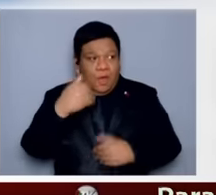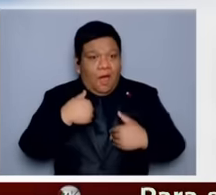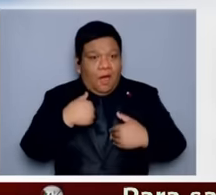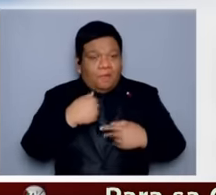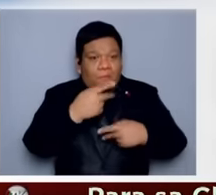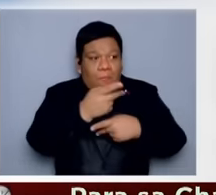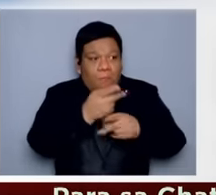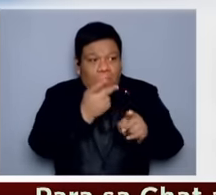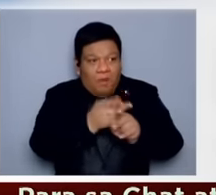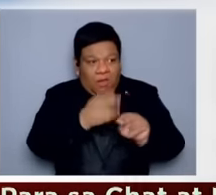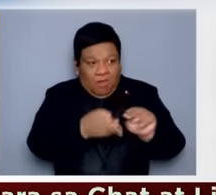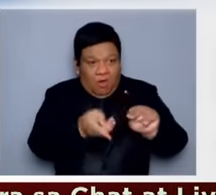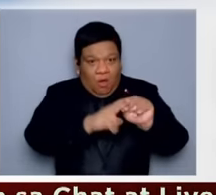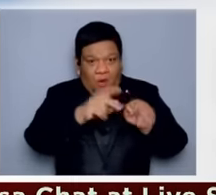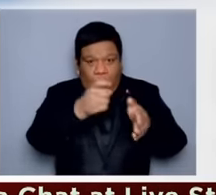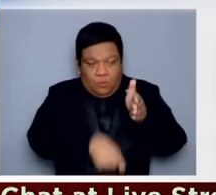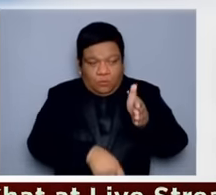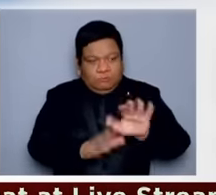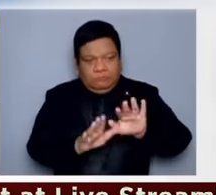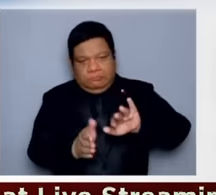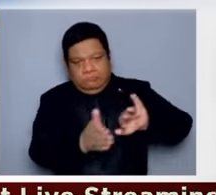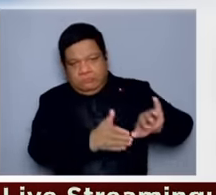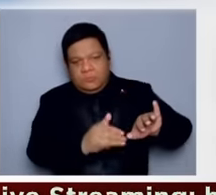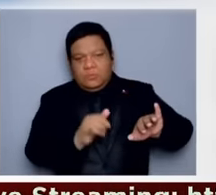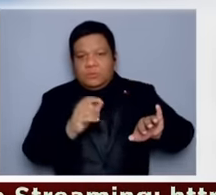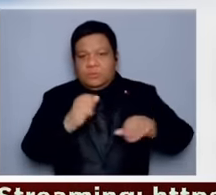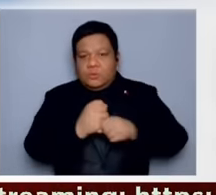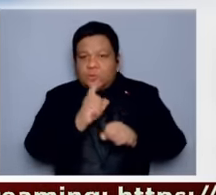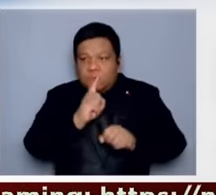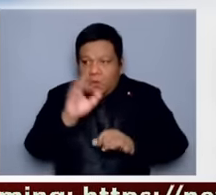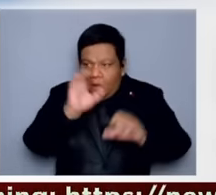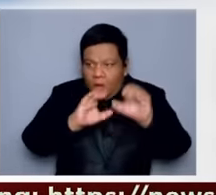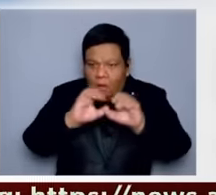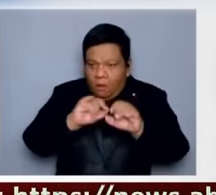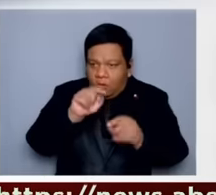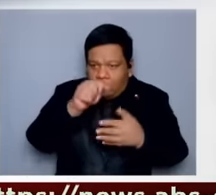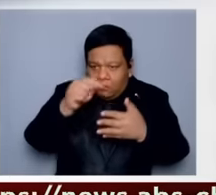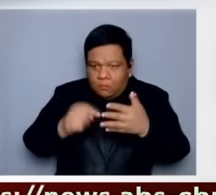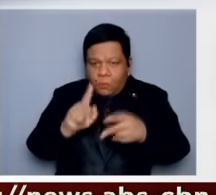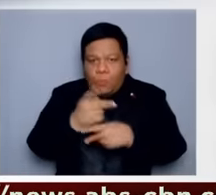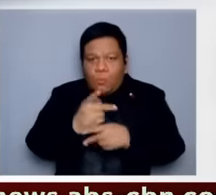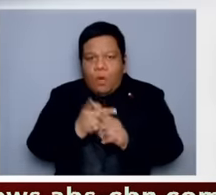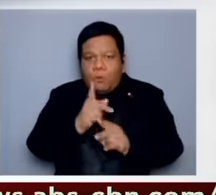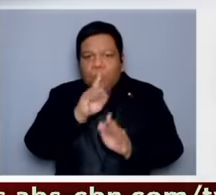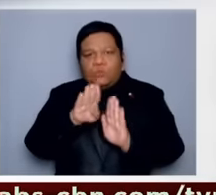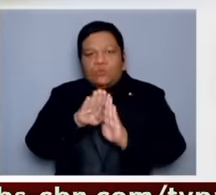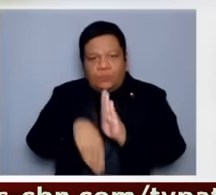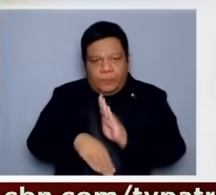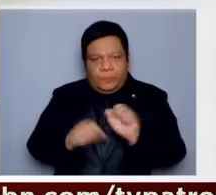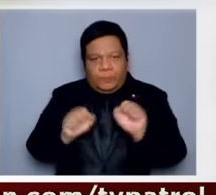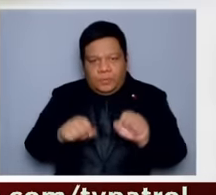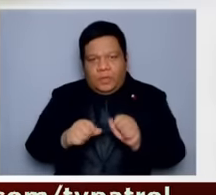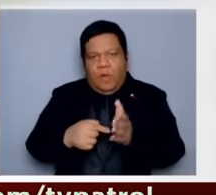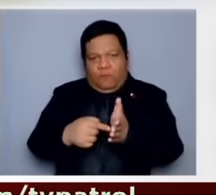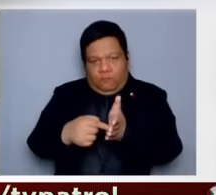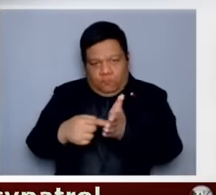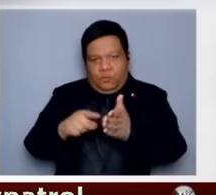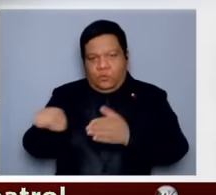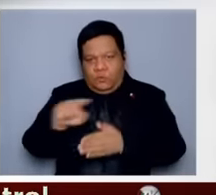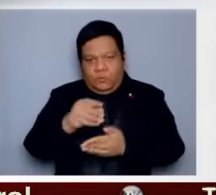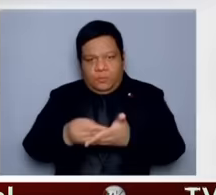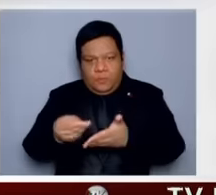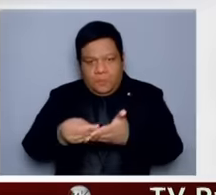masigurado natin na ito lang yung hahanapin ng consumers, na ito yung pinakaabot kaya. Sa 219 shelf-keeping